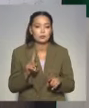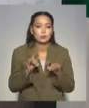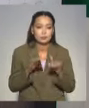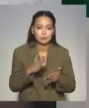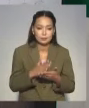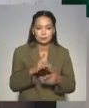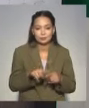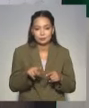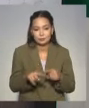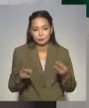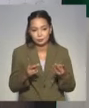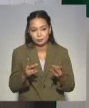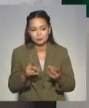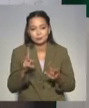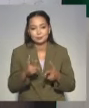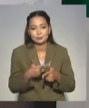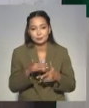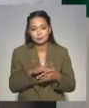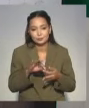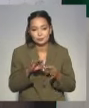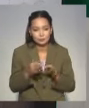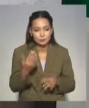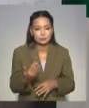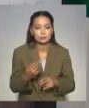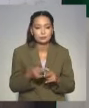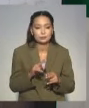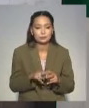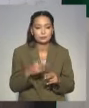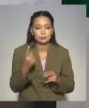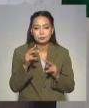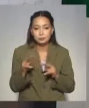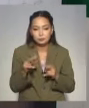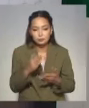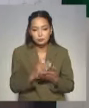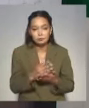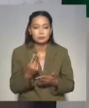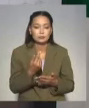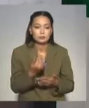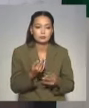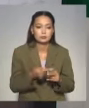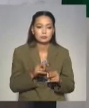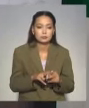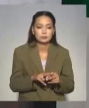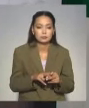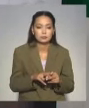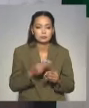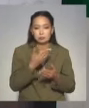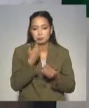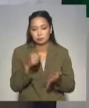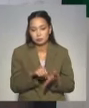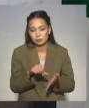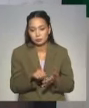Өсіп заявлен жаздым. Біреусі қаралып атыр дейді. Біреусі ондай заявлен жоқ дейді.